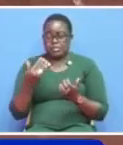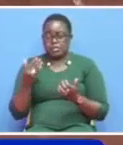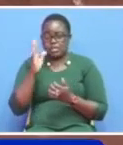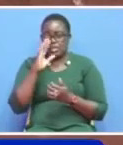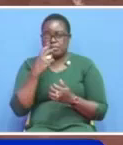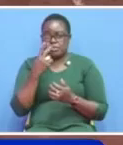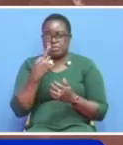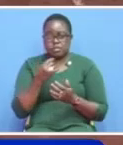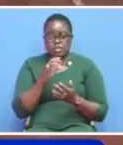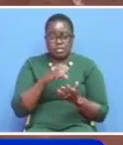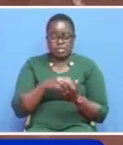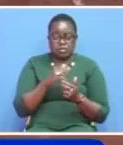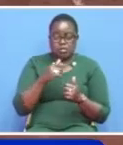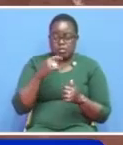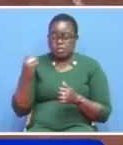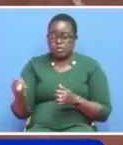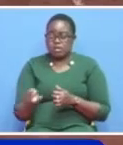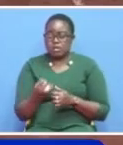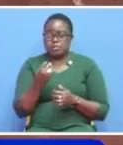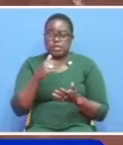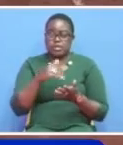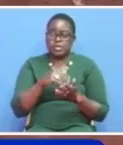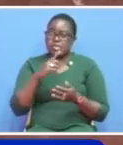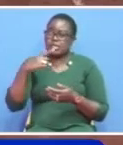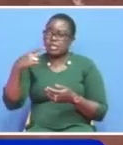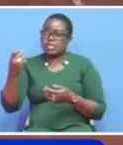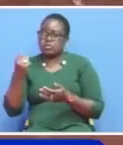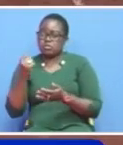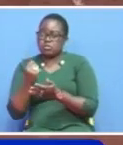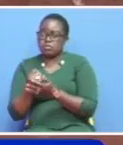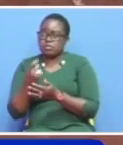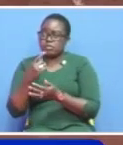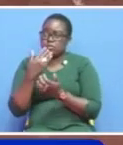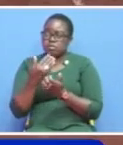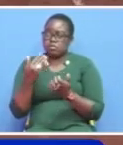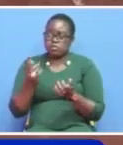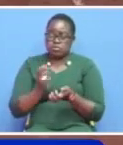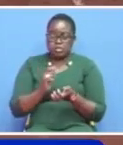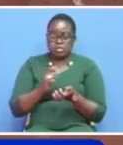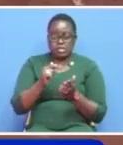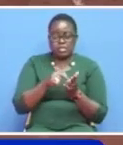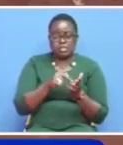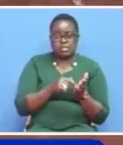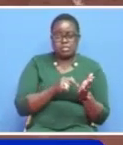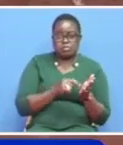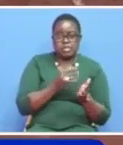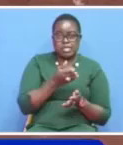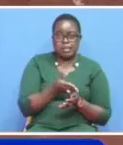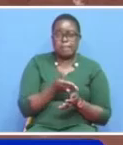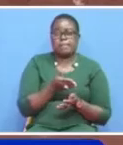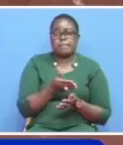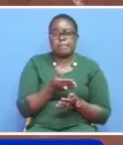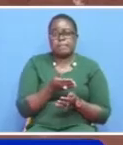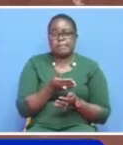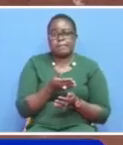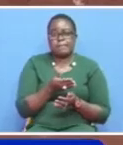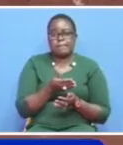mzuri. Kesho yake niliamka tena mpaka kwa ofisi ya watoto. Tukaandikisha statement na